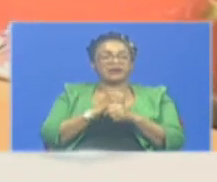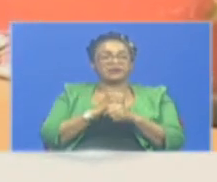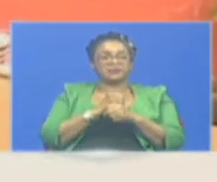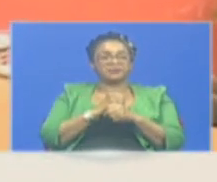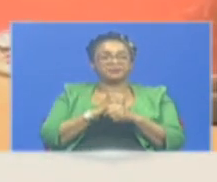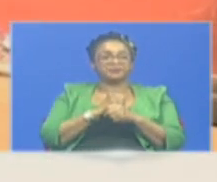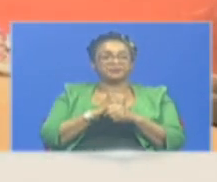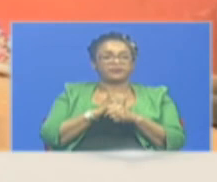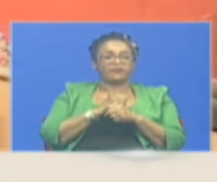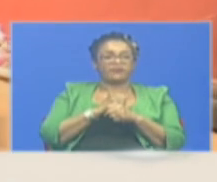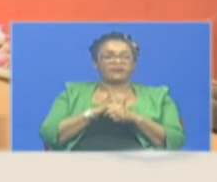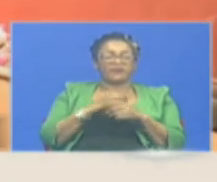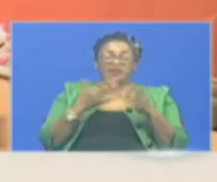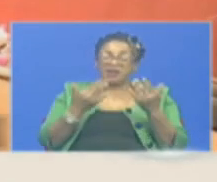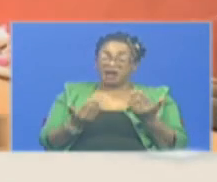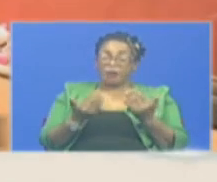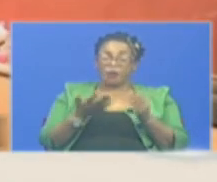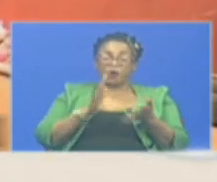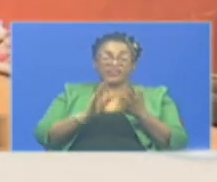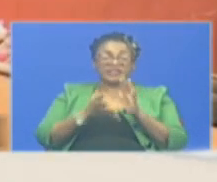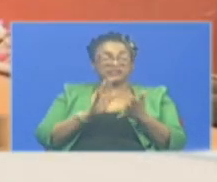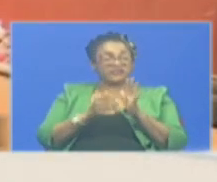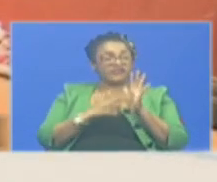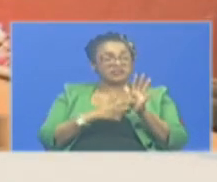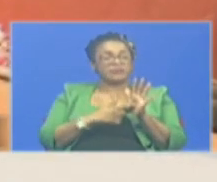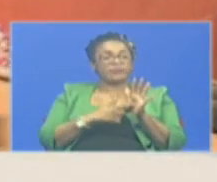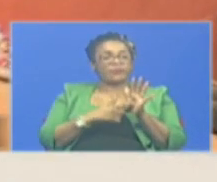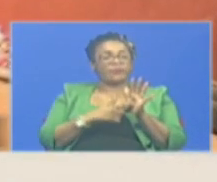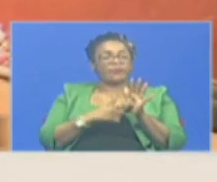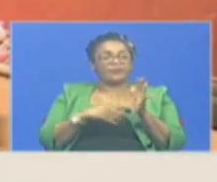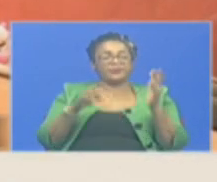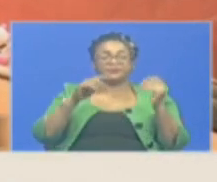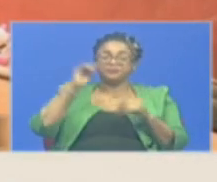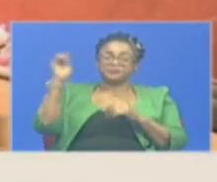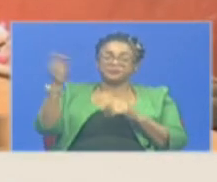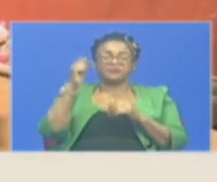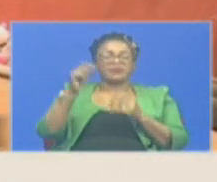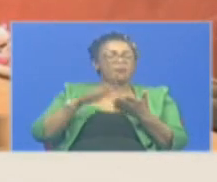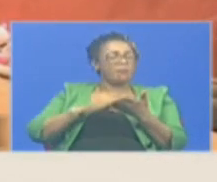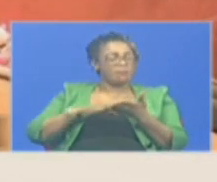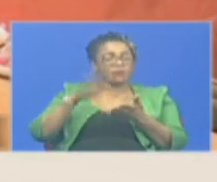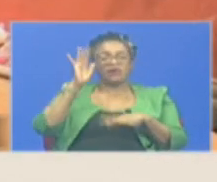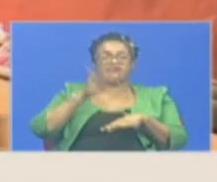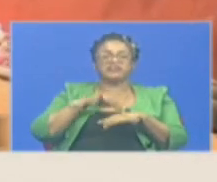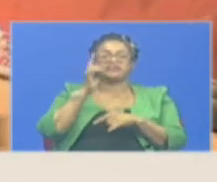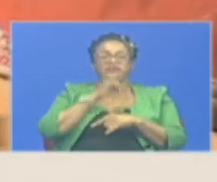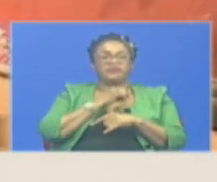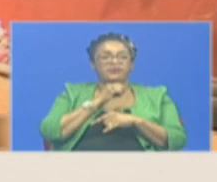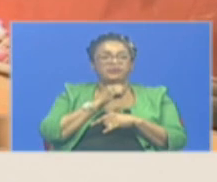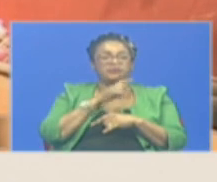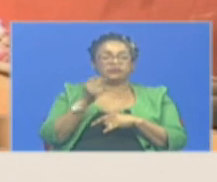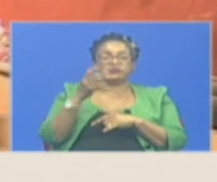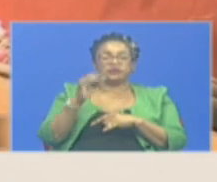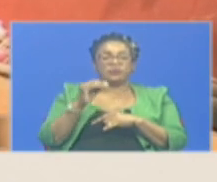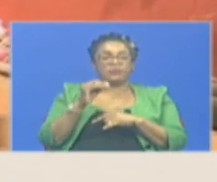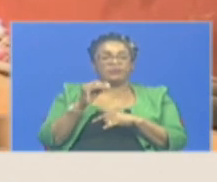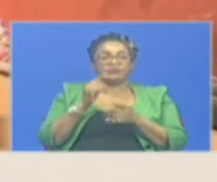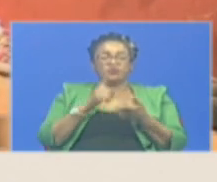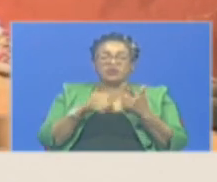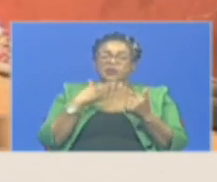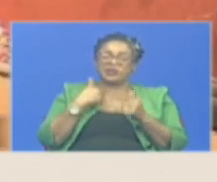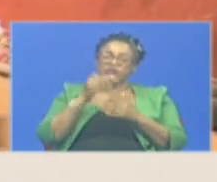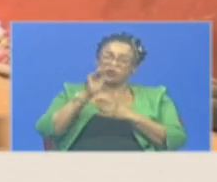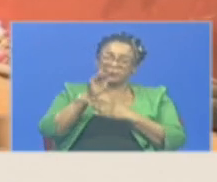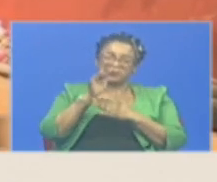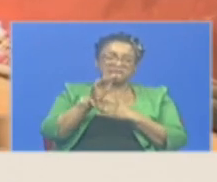Sasa tukiangalia wanariadha tuseme like country Kenya, watu wameathirika, kuna upcoming athletes. So far ile kitu ningeonelea serikali